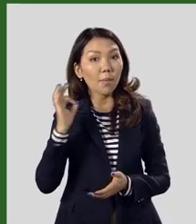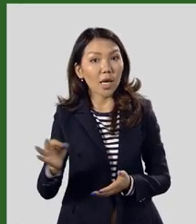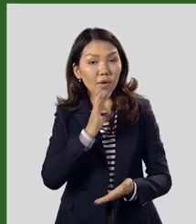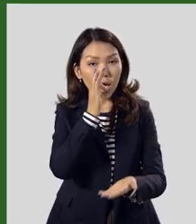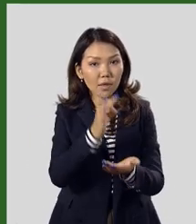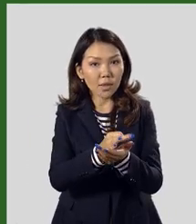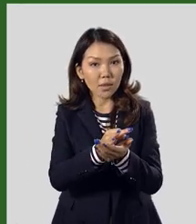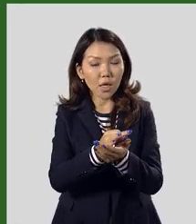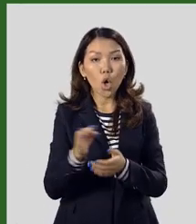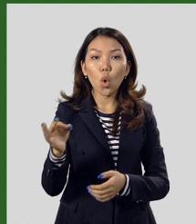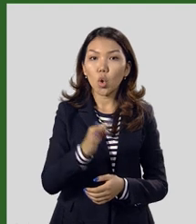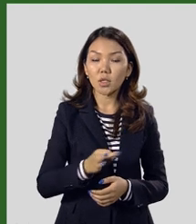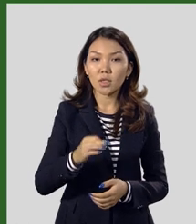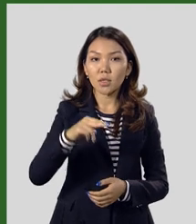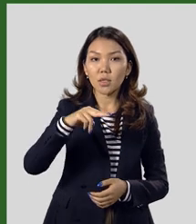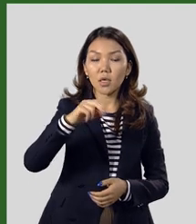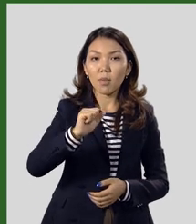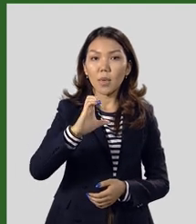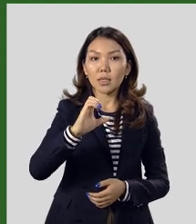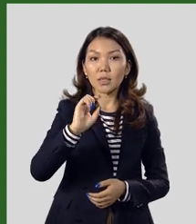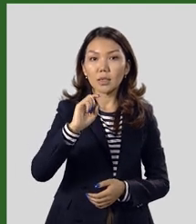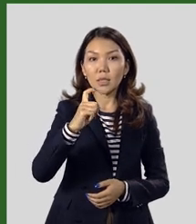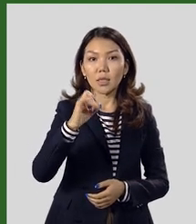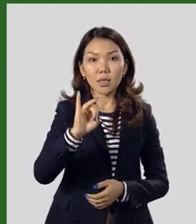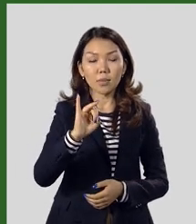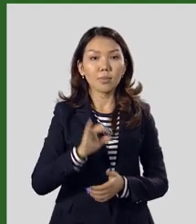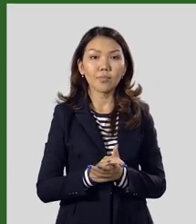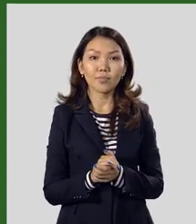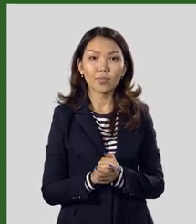Правильный ответ – остров Пасхи.